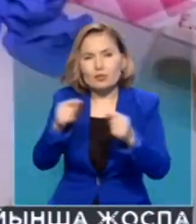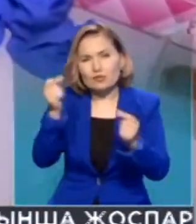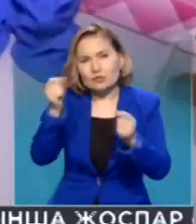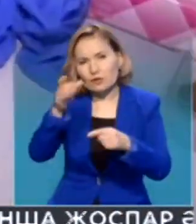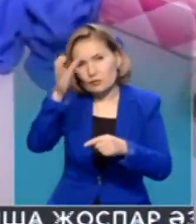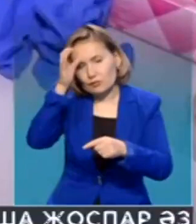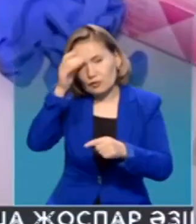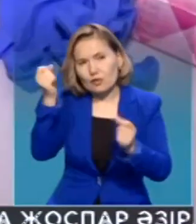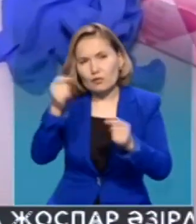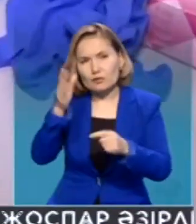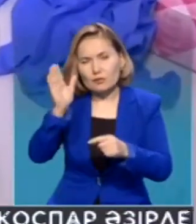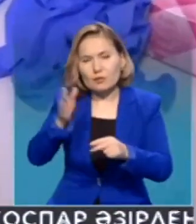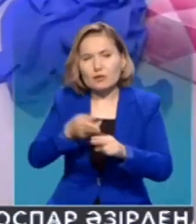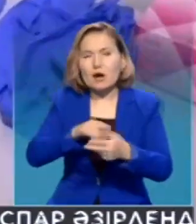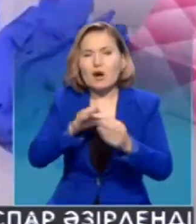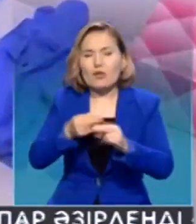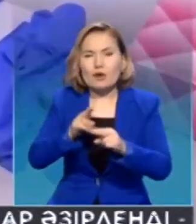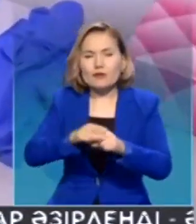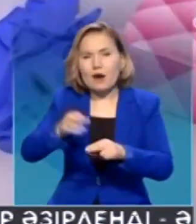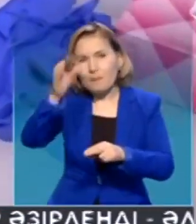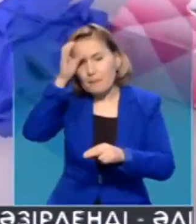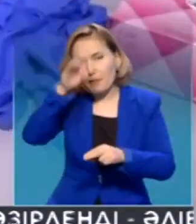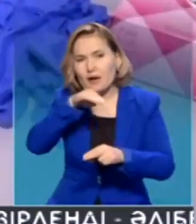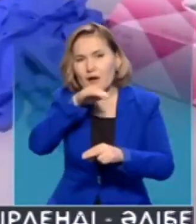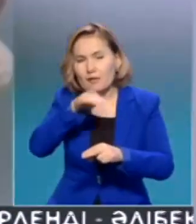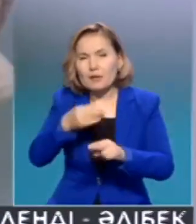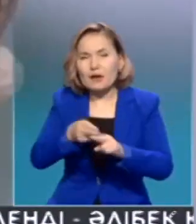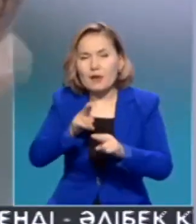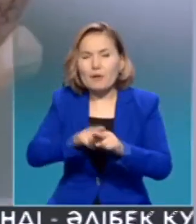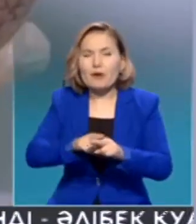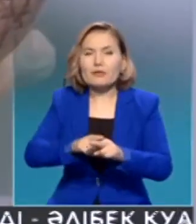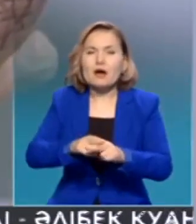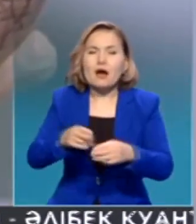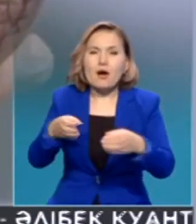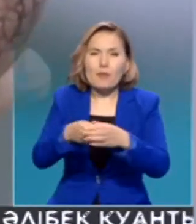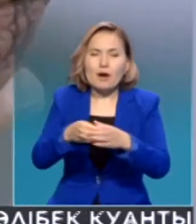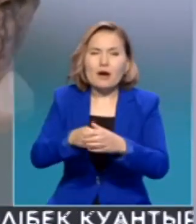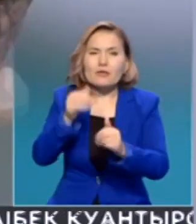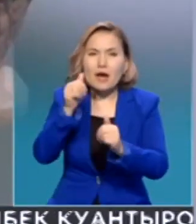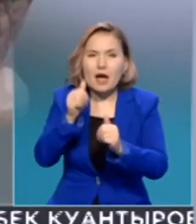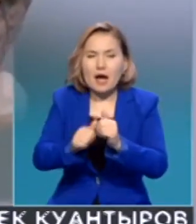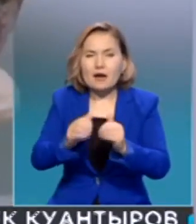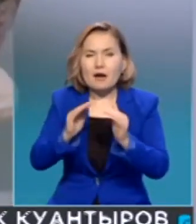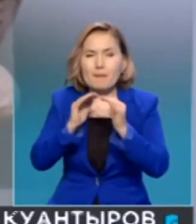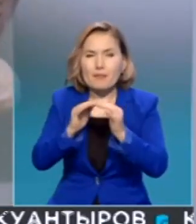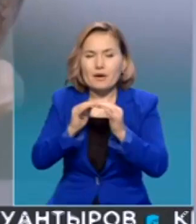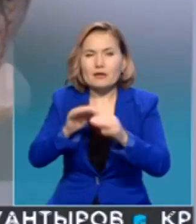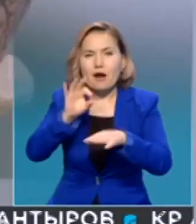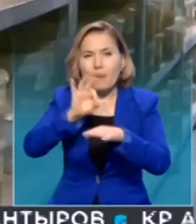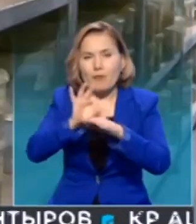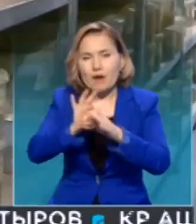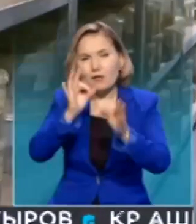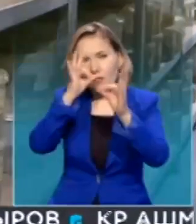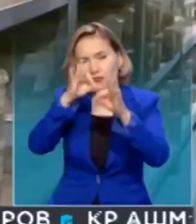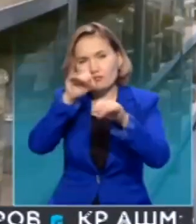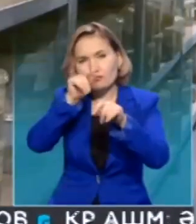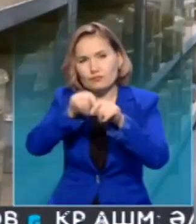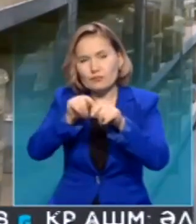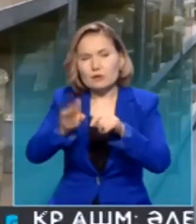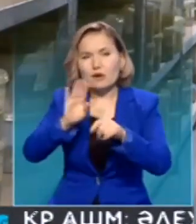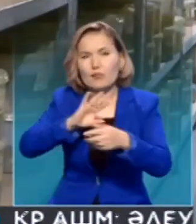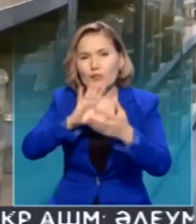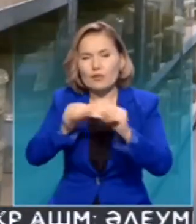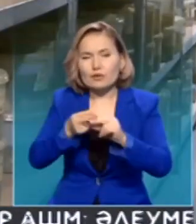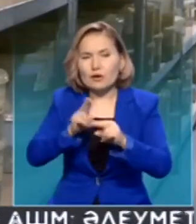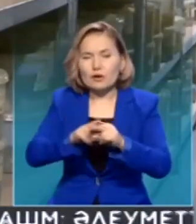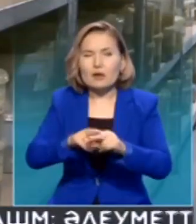болады. Профессор Моренс бастаған ғалымдар тобы әр мидың кішкентай бөлігін кесіп алып, қай жерде қабыну барын микроскоппен анықтап жатыр. Ми